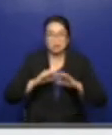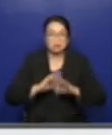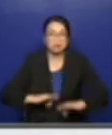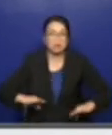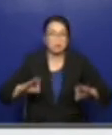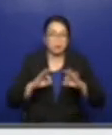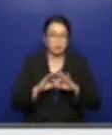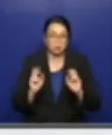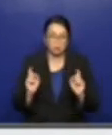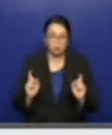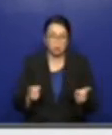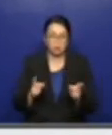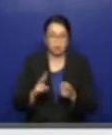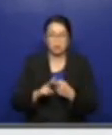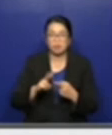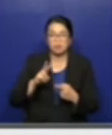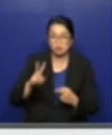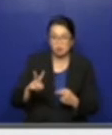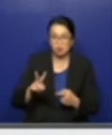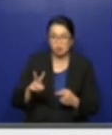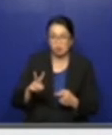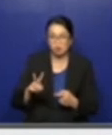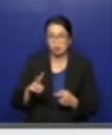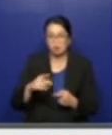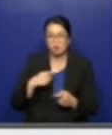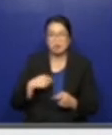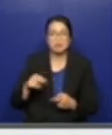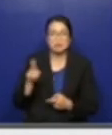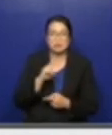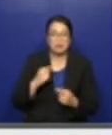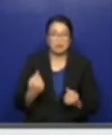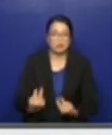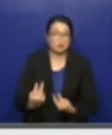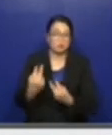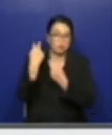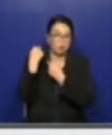งเล็บ2ซึ่งเยียวยาเนี่ยก็ใช้วงเล็บ1